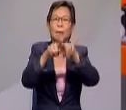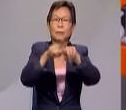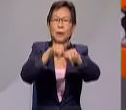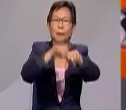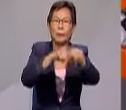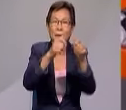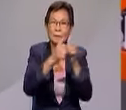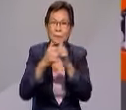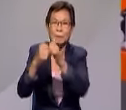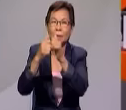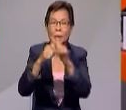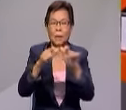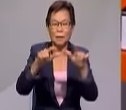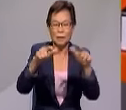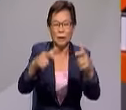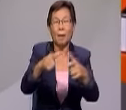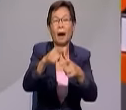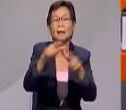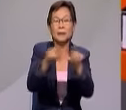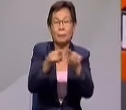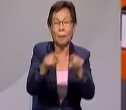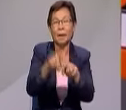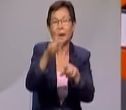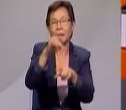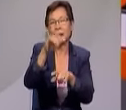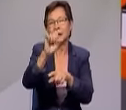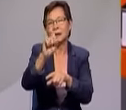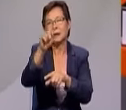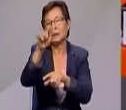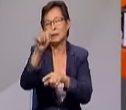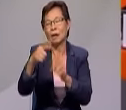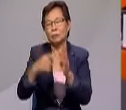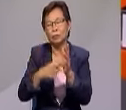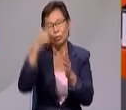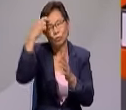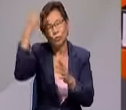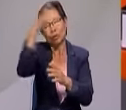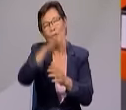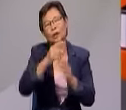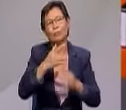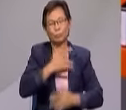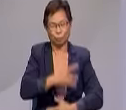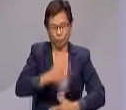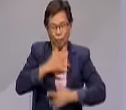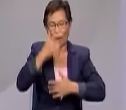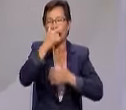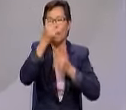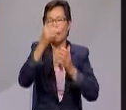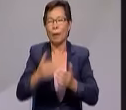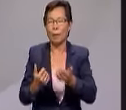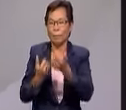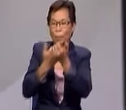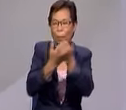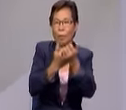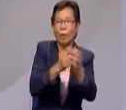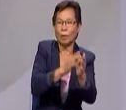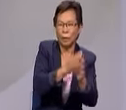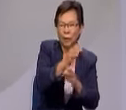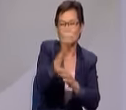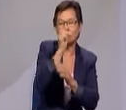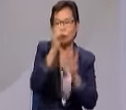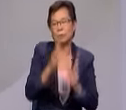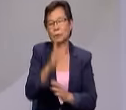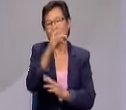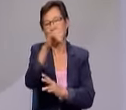ketika bersama-sama sebagai Crystal. Selain mengubat kerinduan dan tanda penghargaan buat peminat yang setia menyokong kerjaya seninya bersama